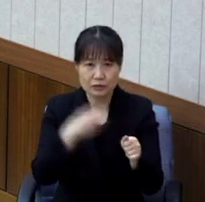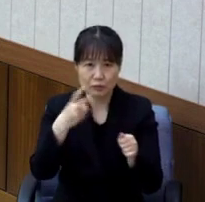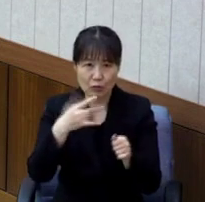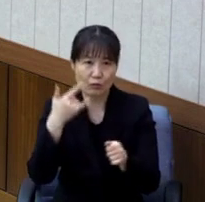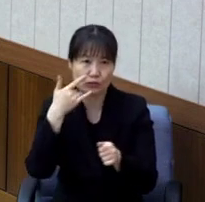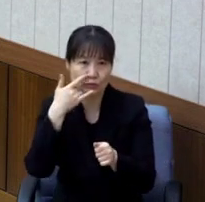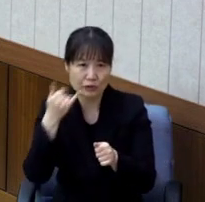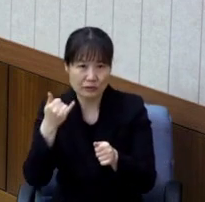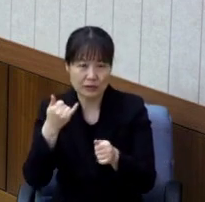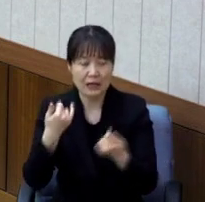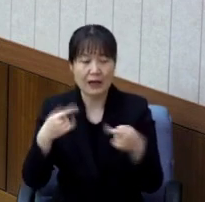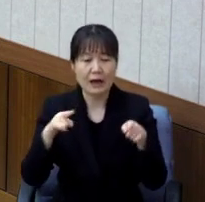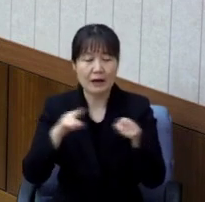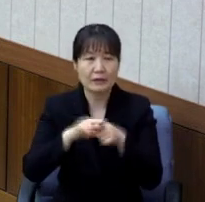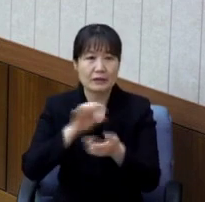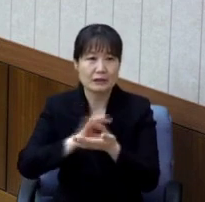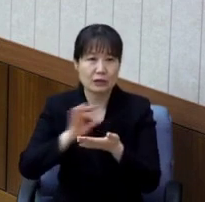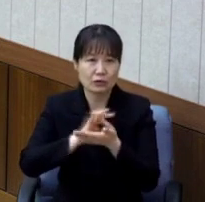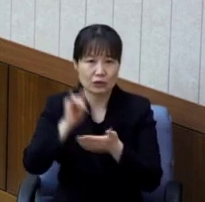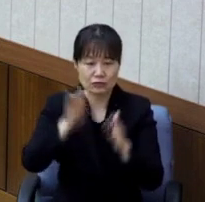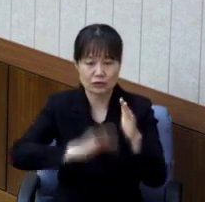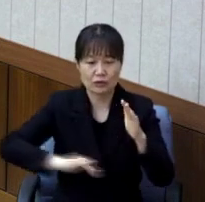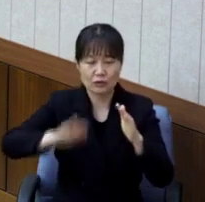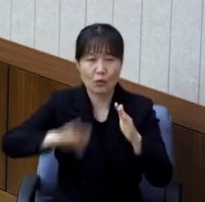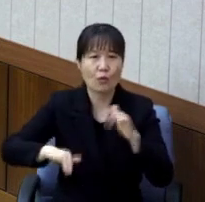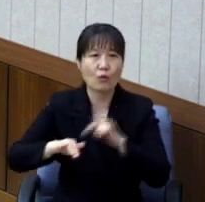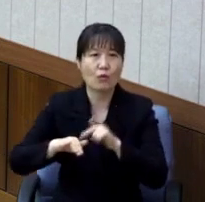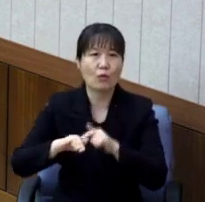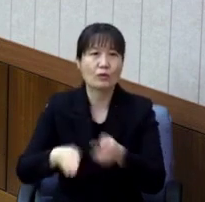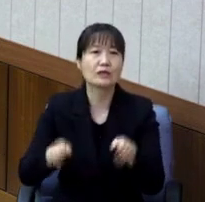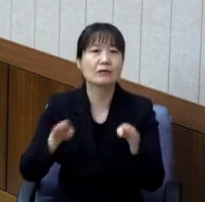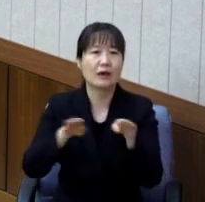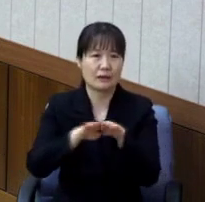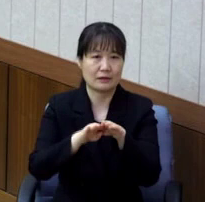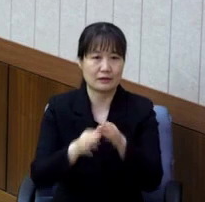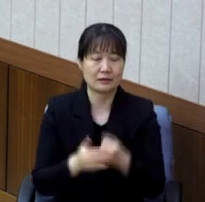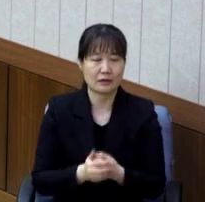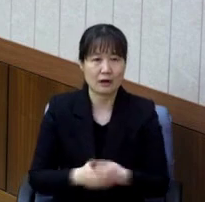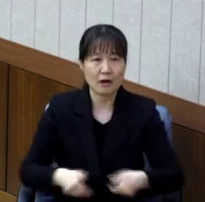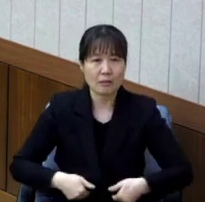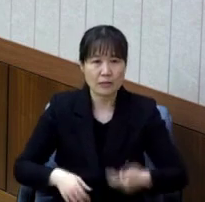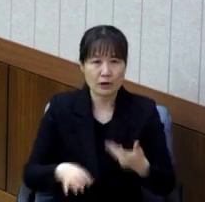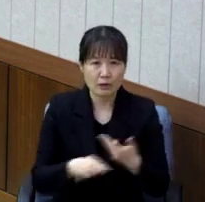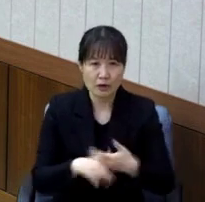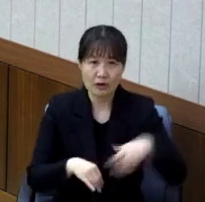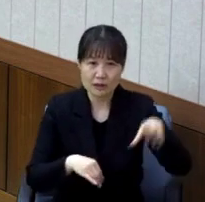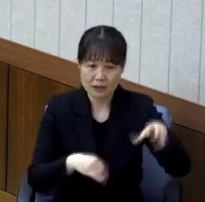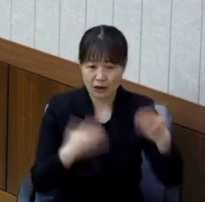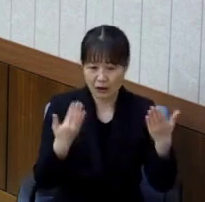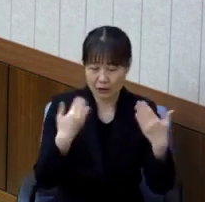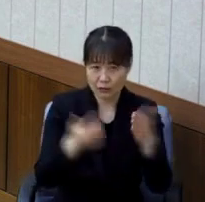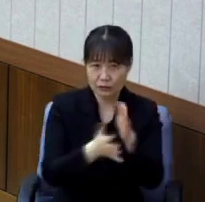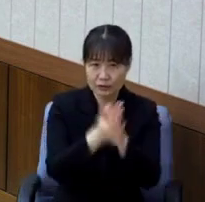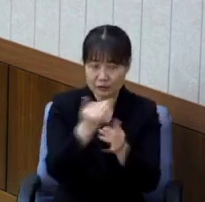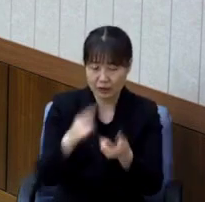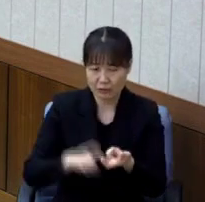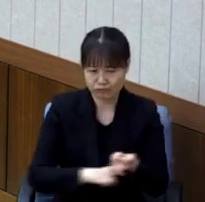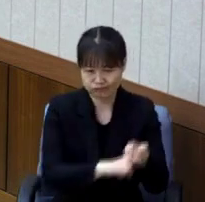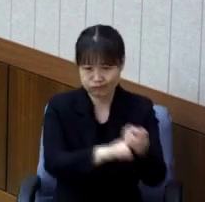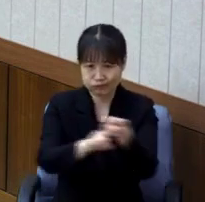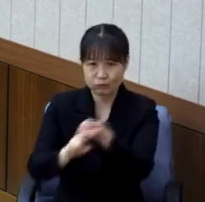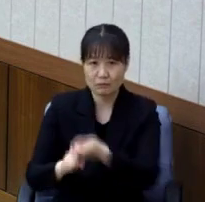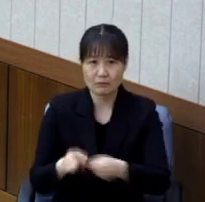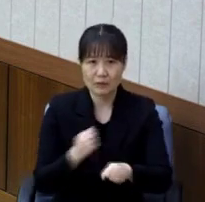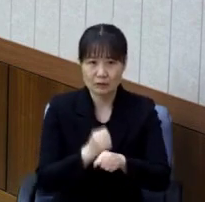주민들이 두루 쓸 수 있는 공공 기간인 것도 분명합니다 필요하다면 기간 학교 시민 네트워크 구성을 통해